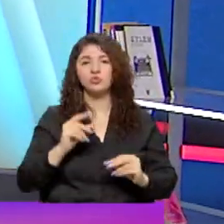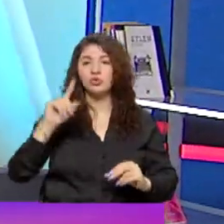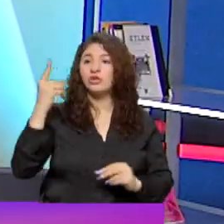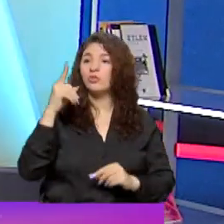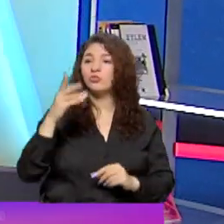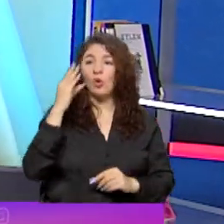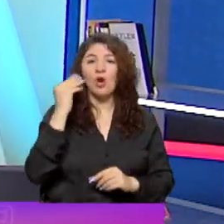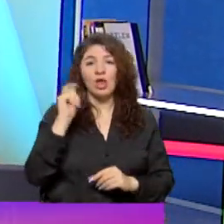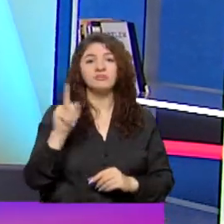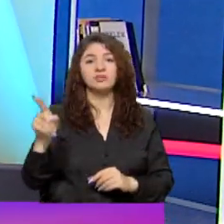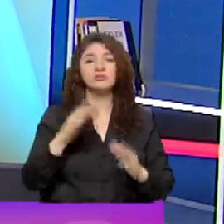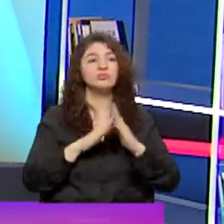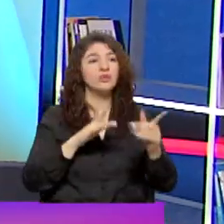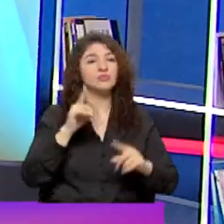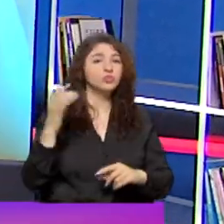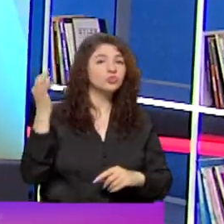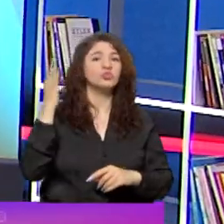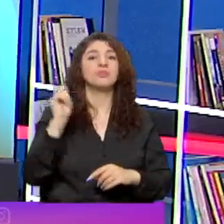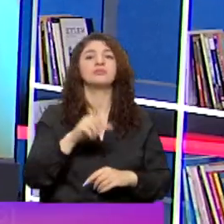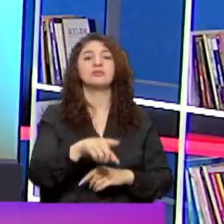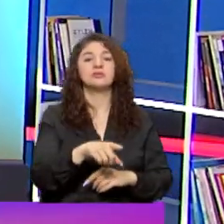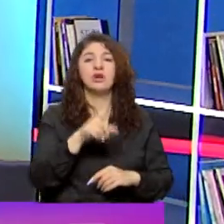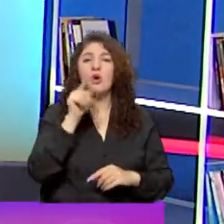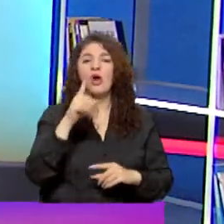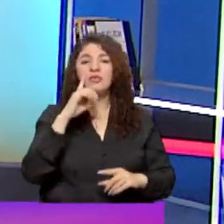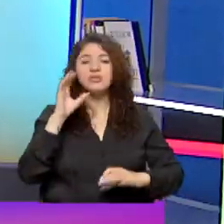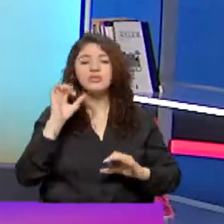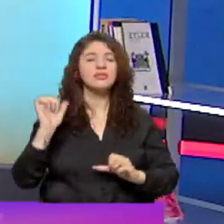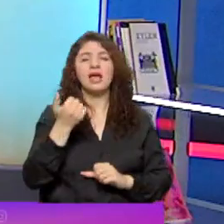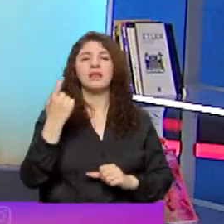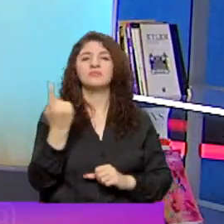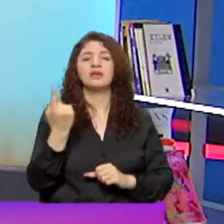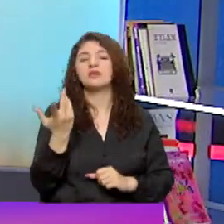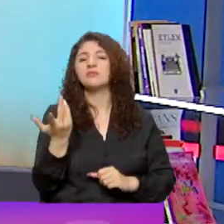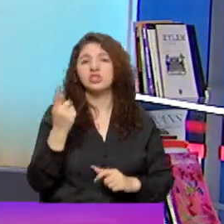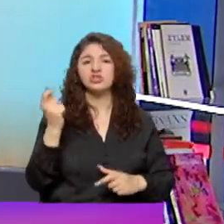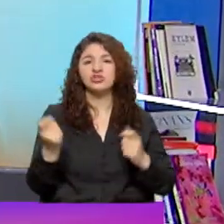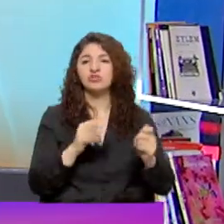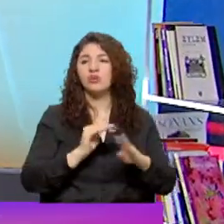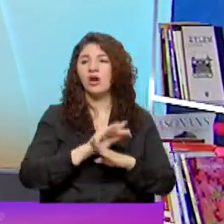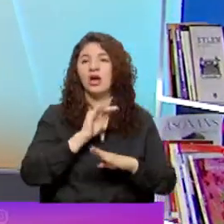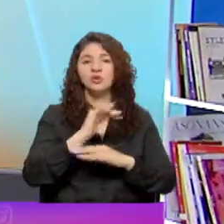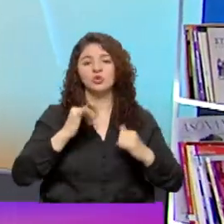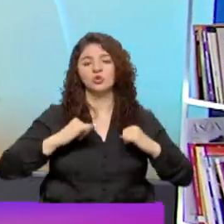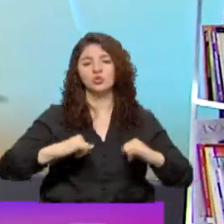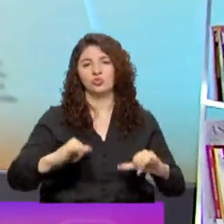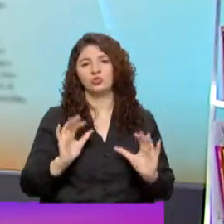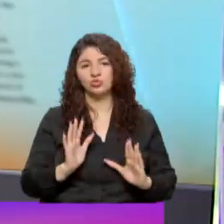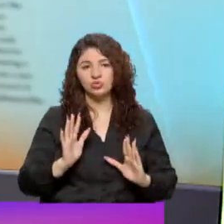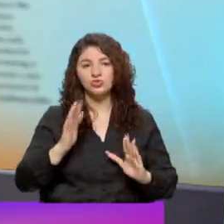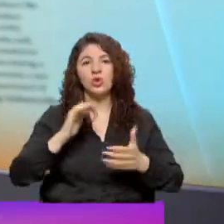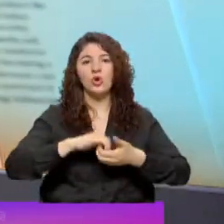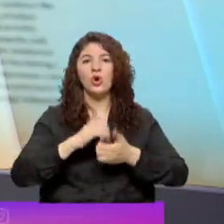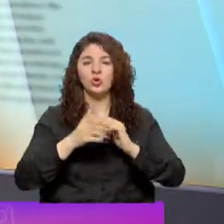ikramını öğrensin muhalefet bunu duysun o değerlerden bir tanesi de çalışma hayatındaki huzur